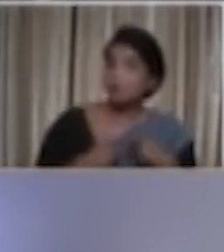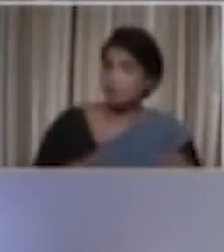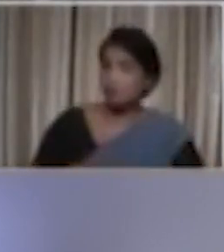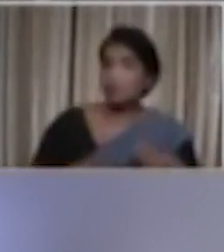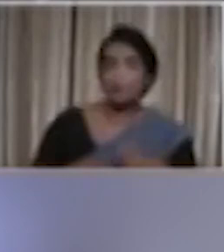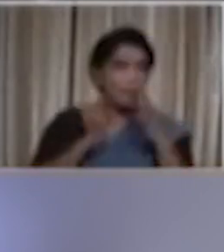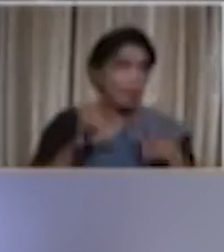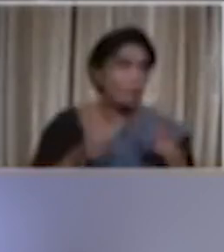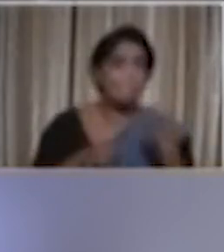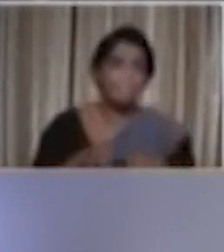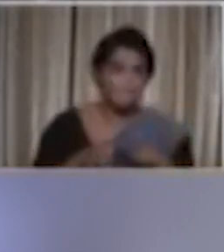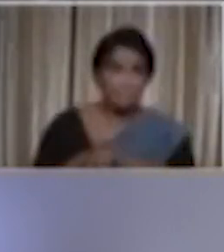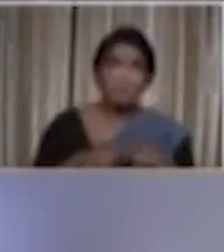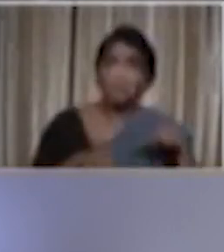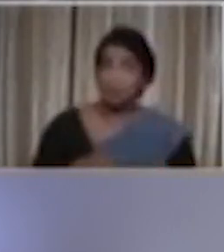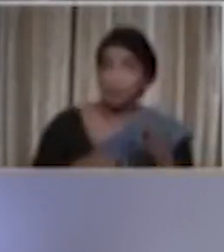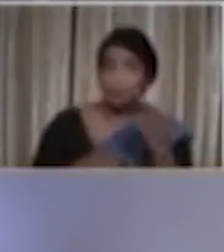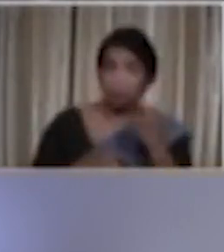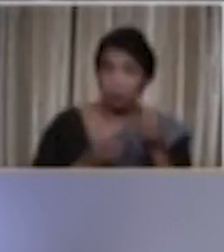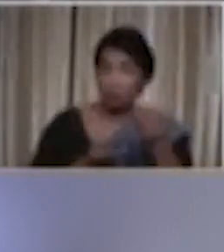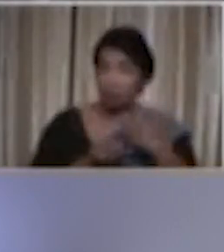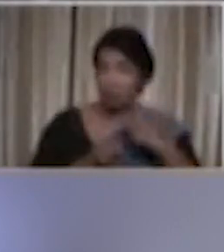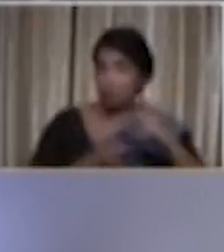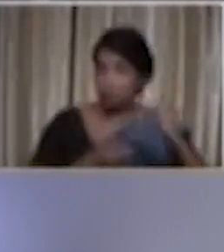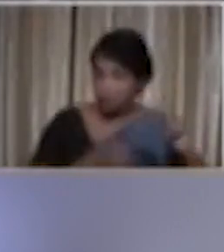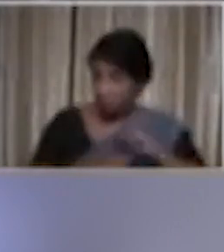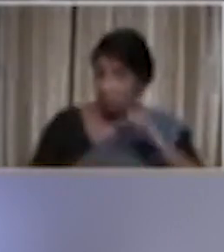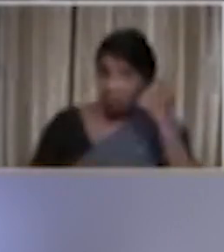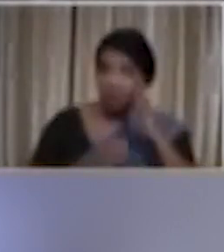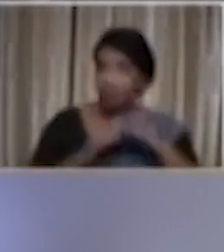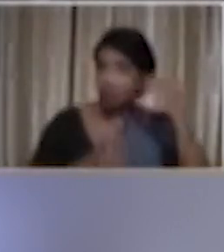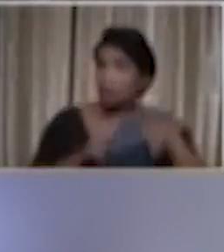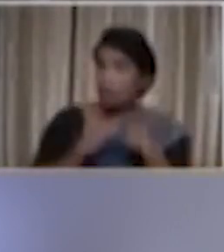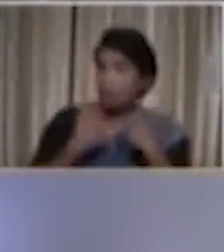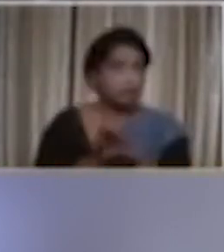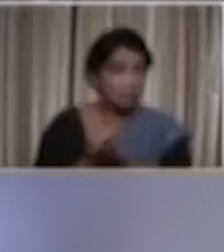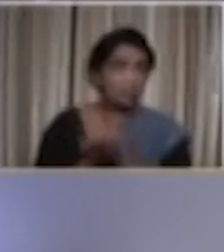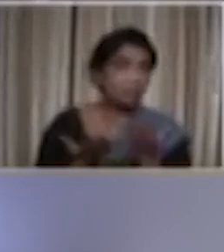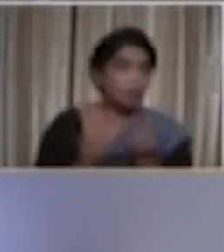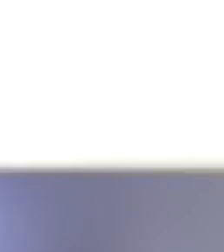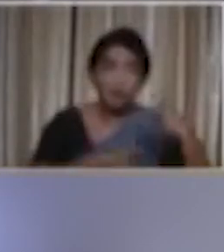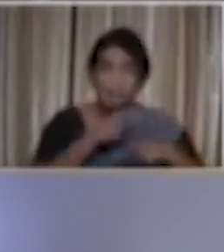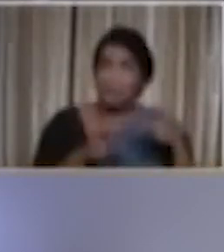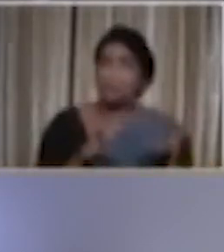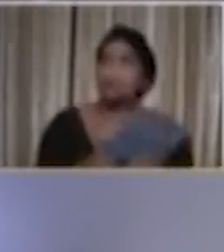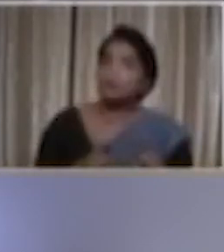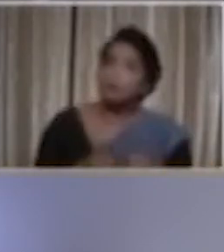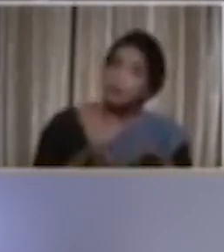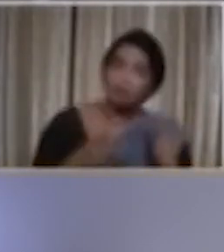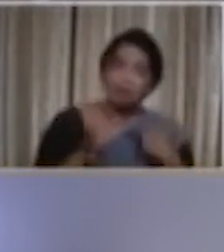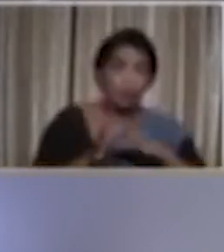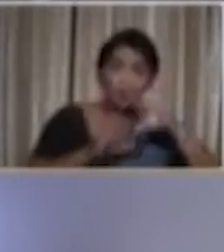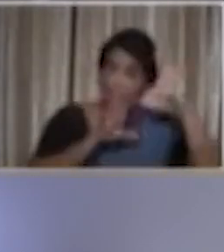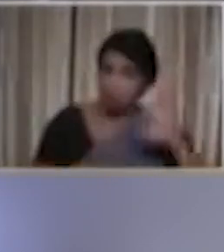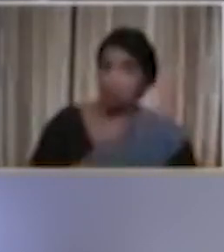තියෙන බරපතල ප්‍රශ්නේ තමයි මේ මුදල පියව ගන්නවා වගේම ඉදිරි අනාගතයේ නඩත්තු කටයුතු වෙනින් අවශ්‍ය යන්ත්‍ර සූත්‍ර එහෙම නැත්නම් ස්පෙයා පාර්ට්ස් ටික